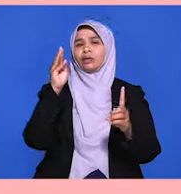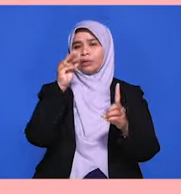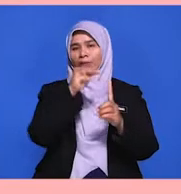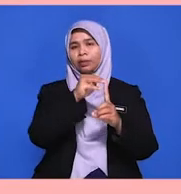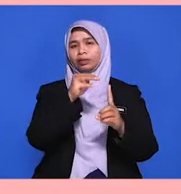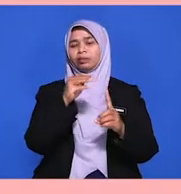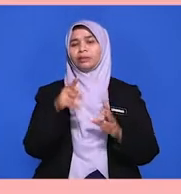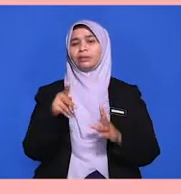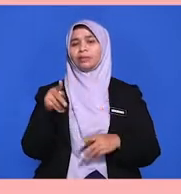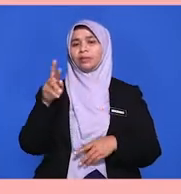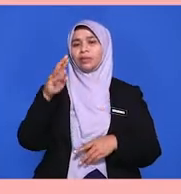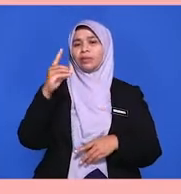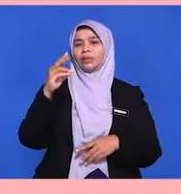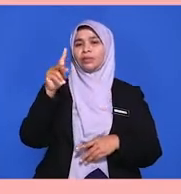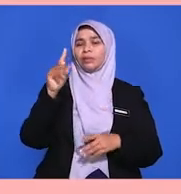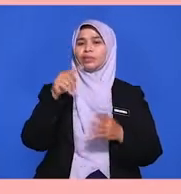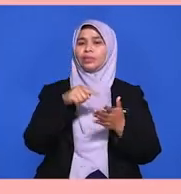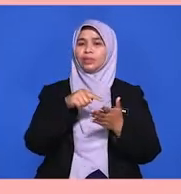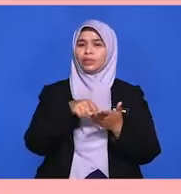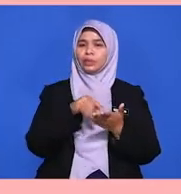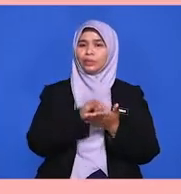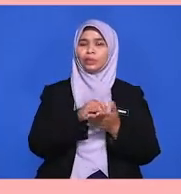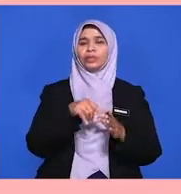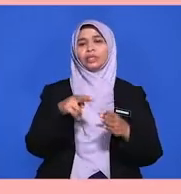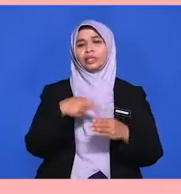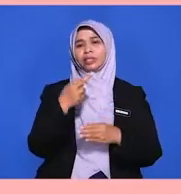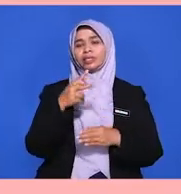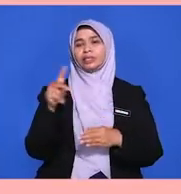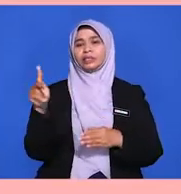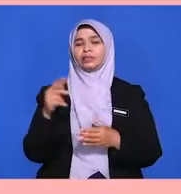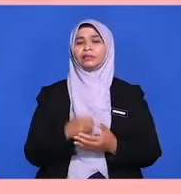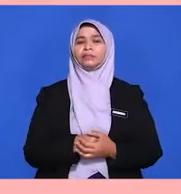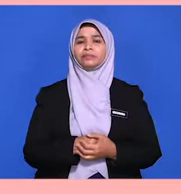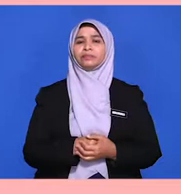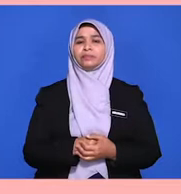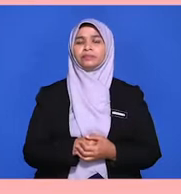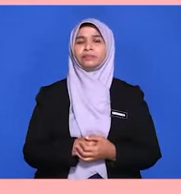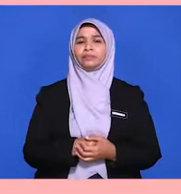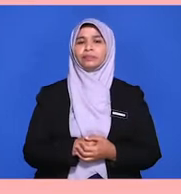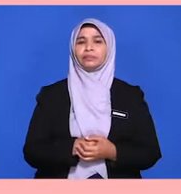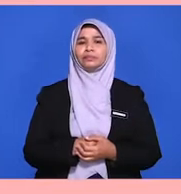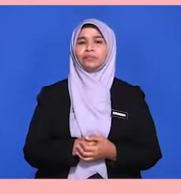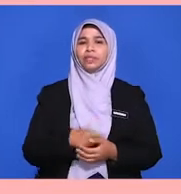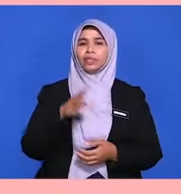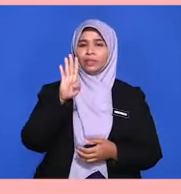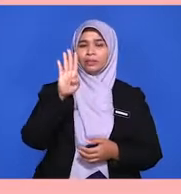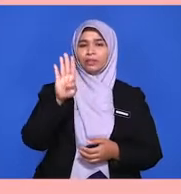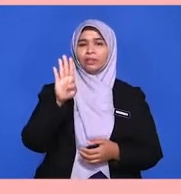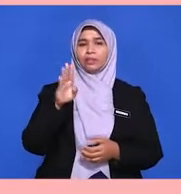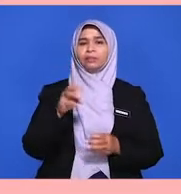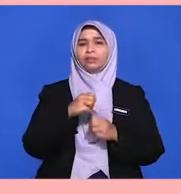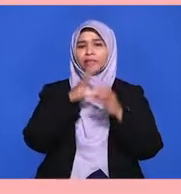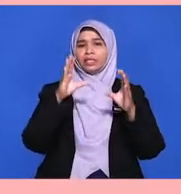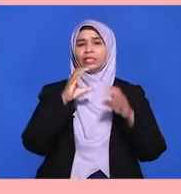dihasilkan, misalnya untuk mengatasi sesuatu masalah. Kedua,